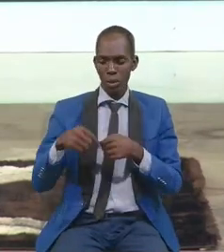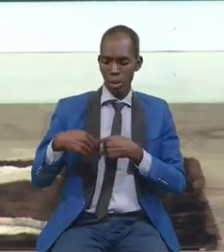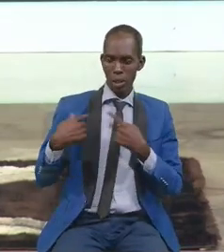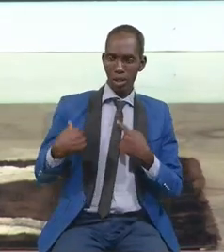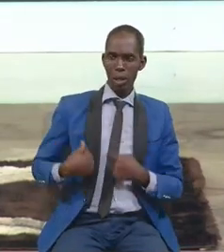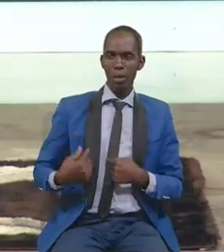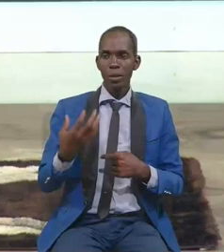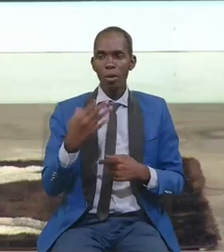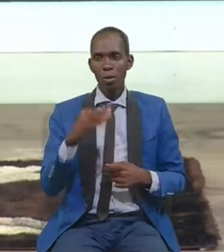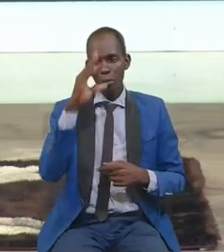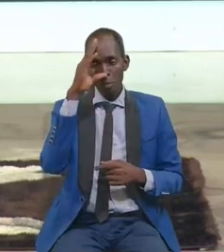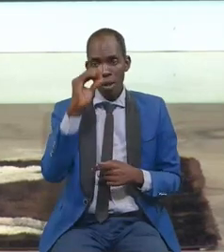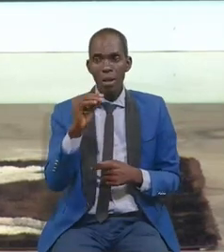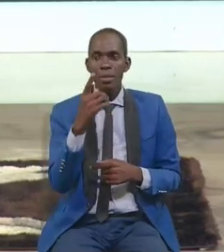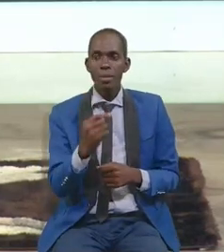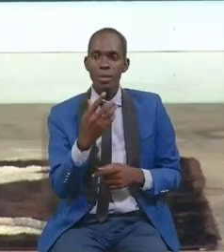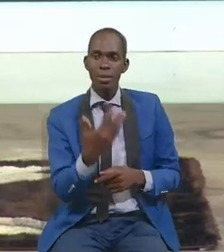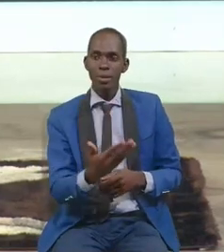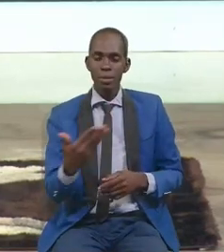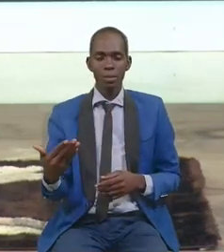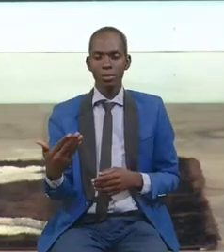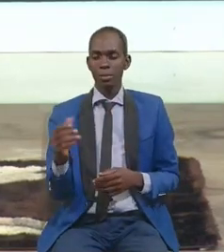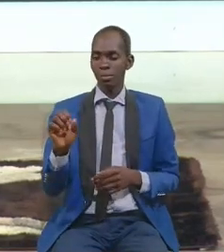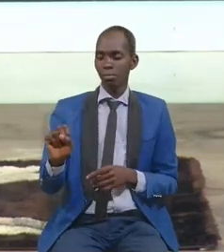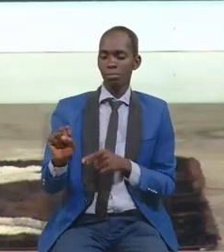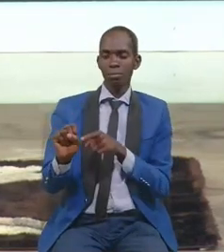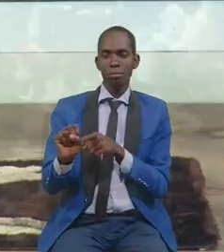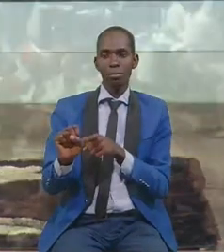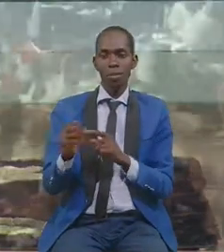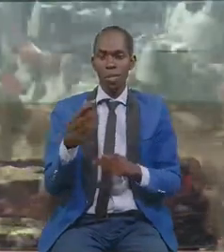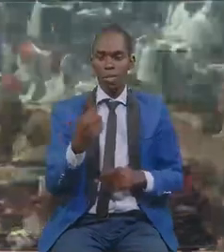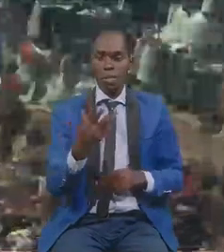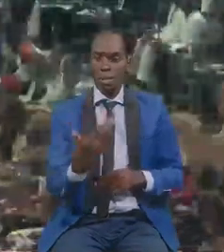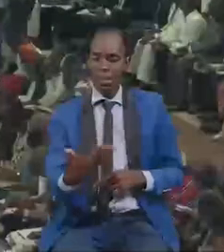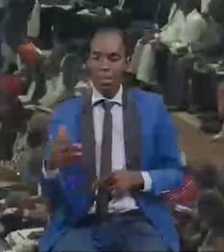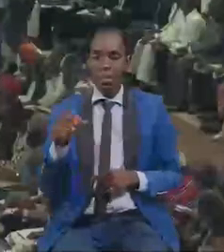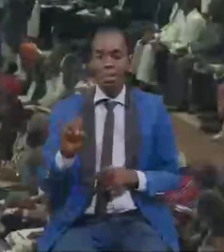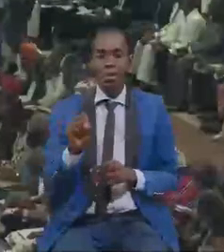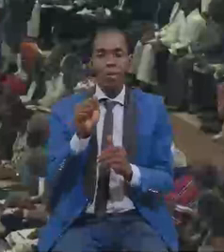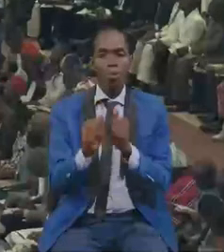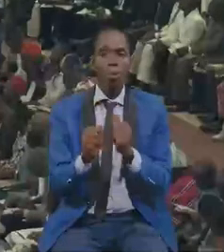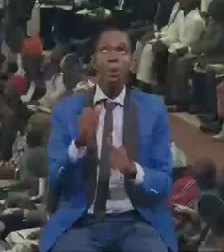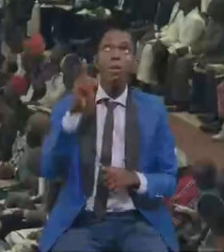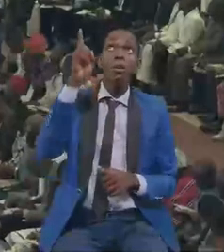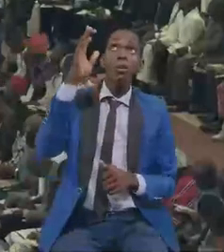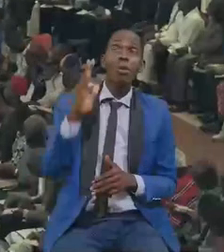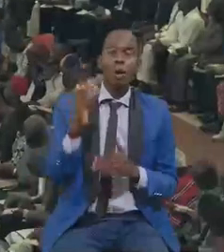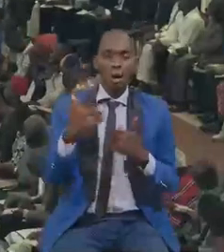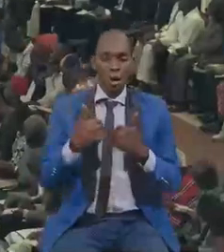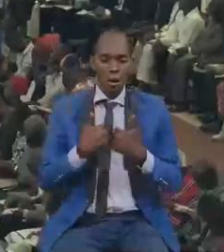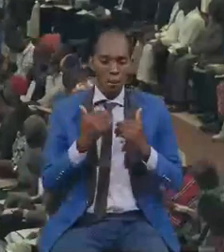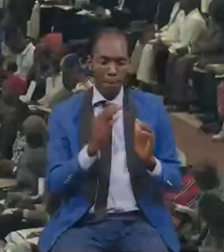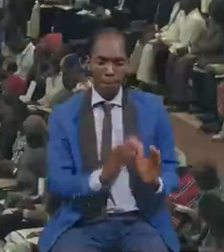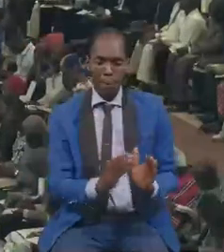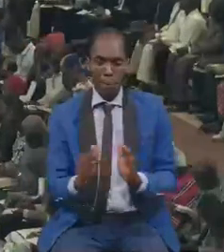au cœur de l'homme. Des choses, pluriel, des choses que Dieu a